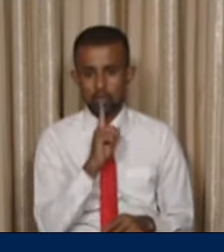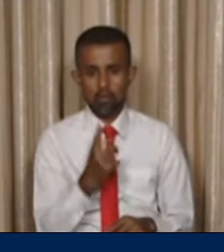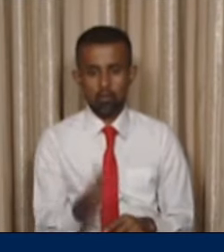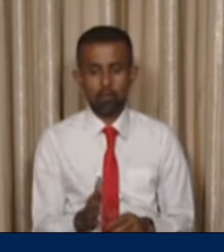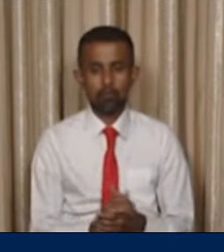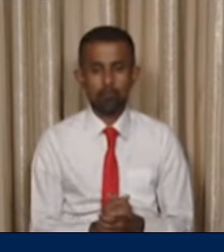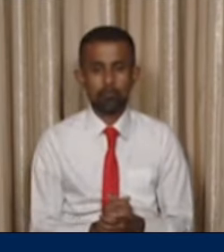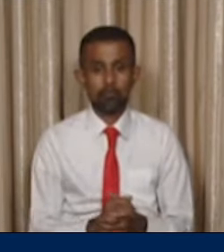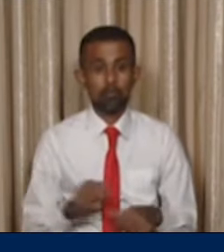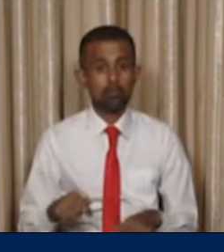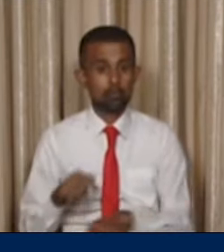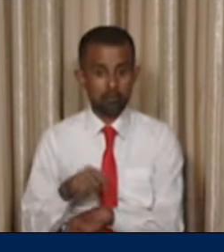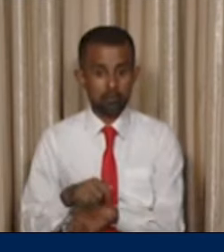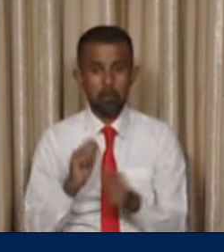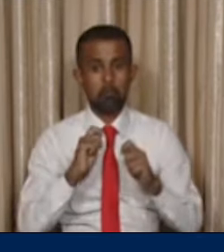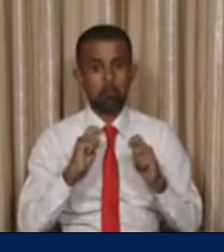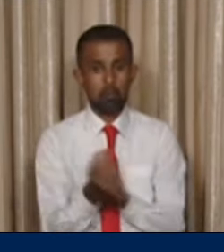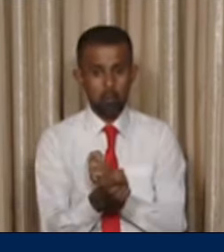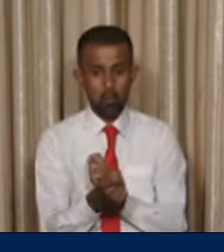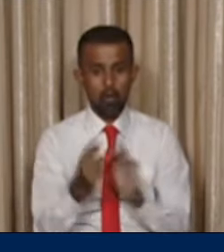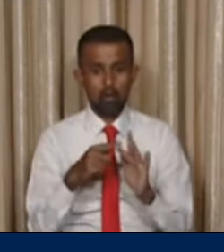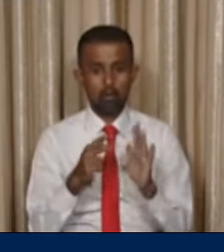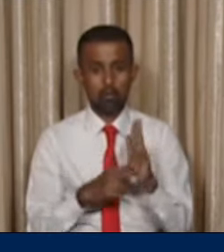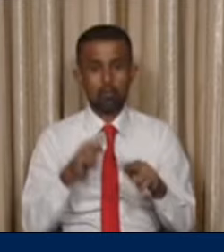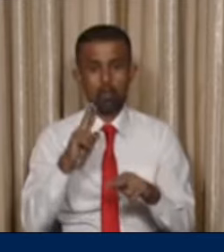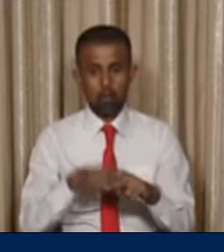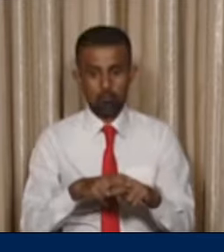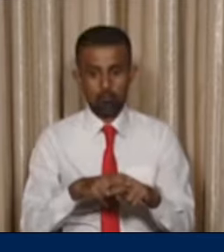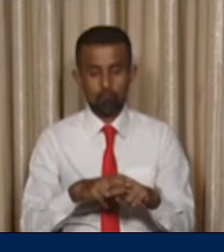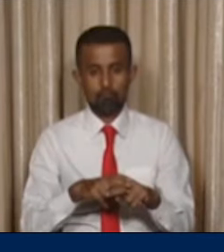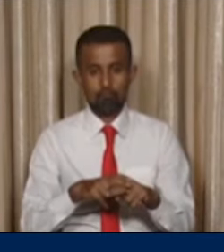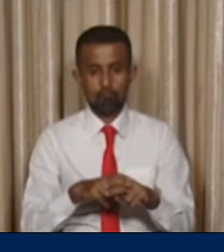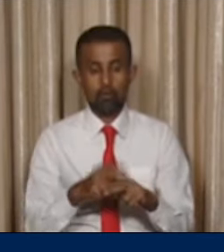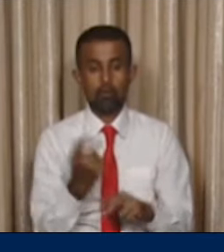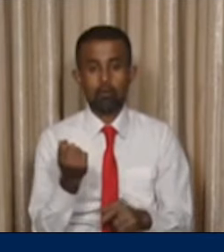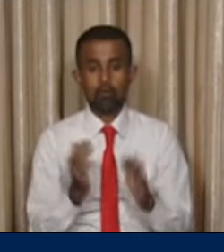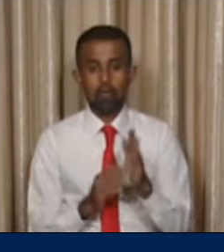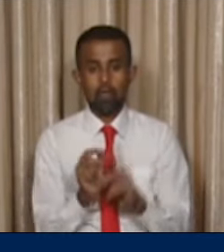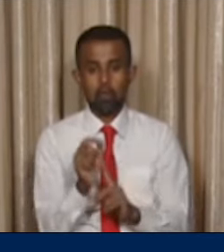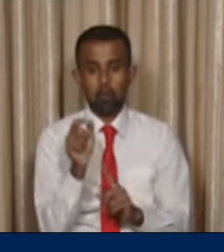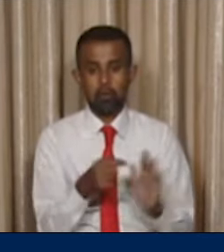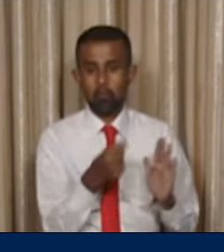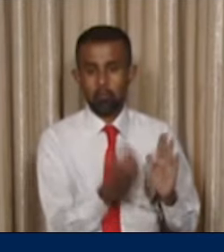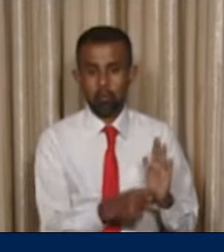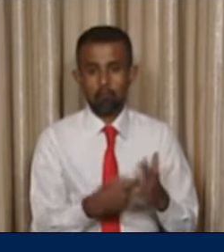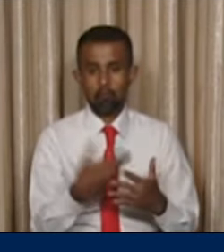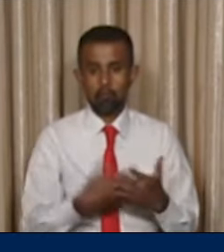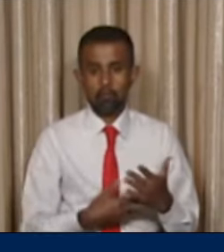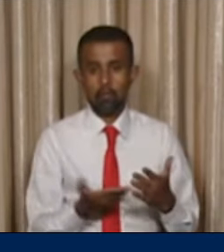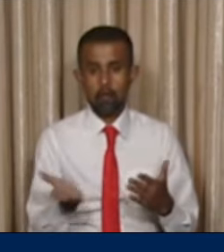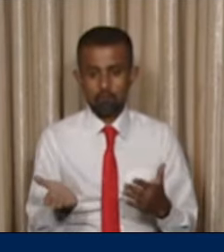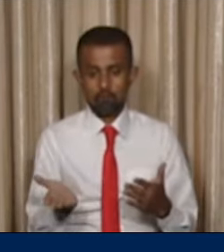ආරෝපණය. දැන් ඒක වෙනස් කරලා IMF එකේ මේ ගරු මුදල් ඇමතිතුමා අස්සම් කරපු වාර්තාවේ